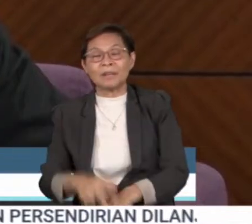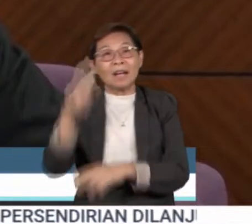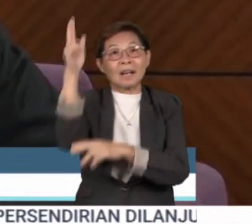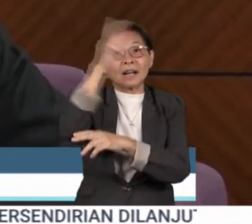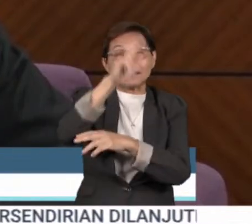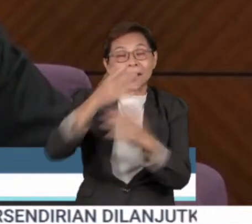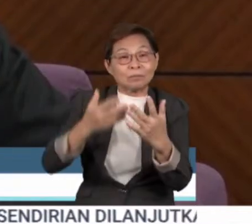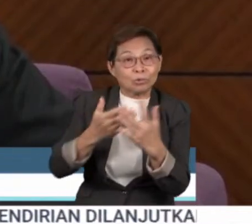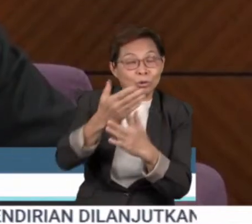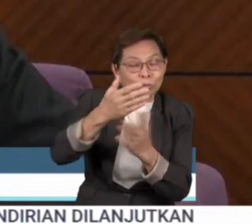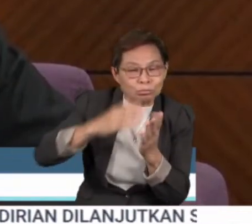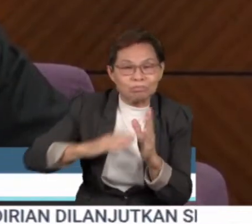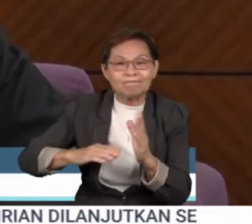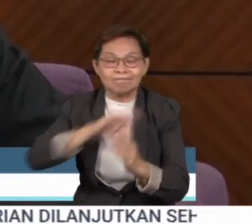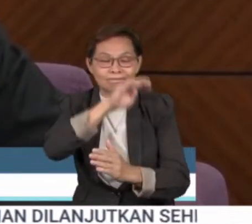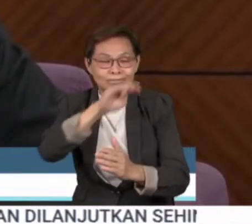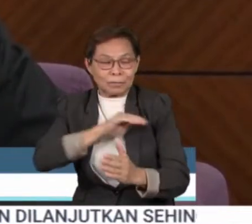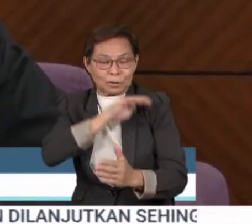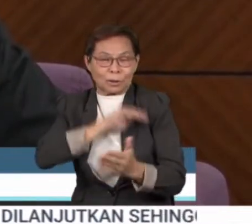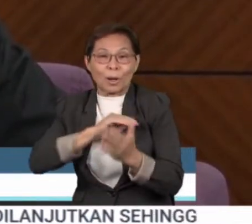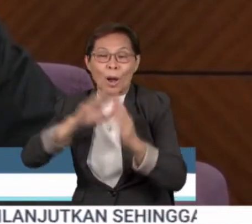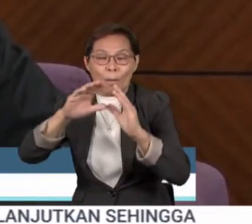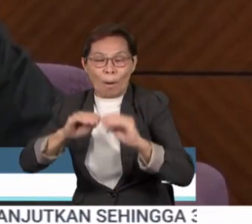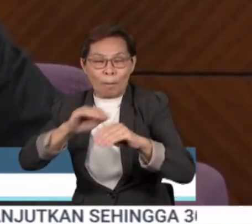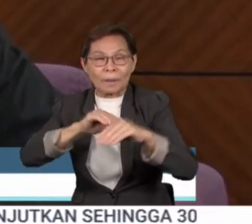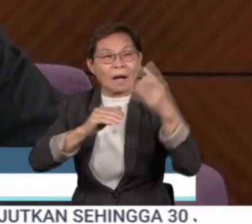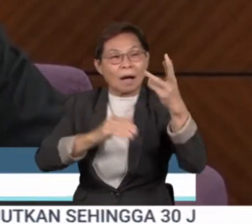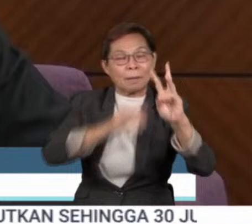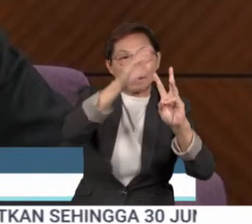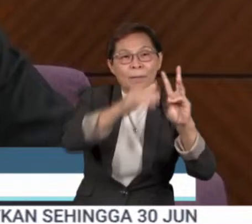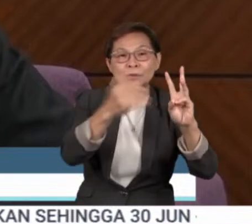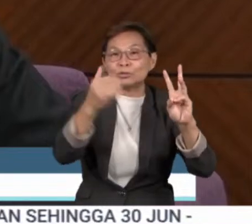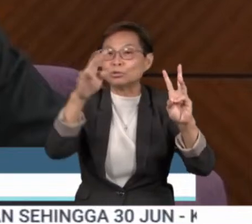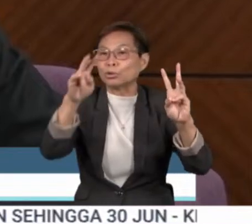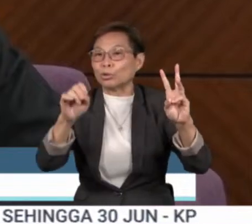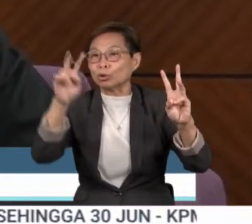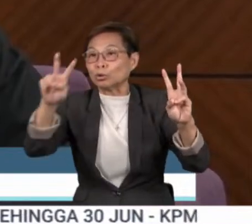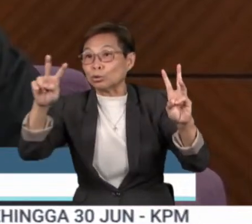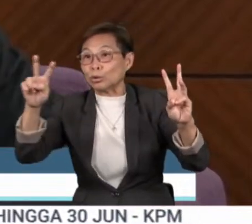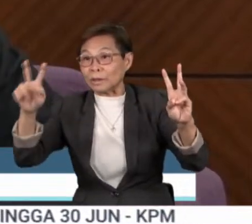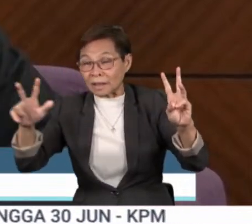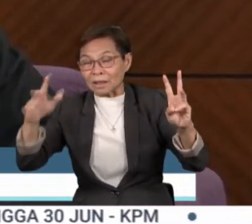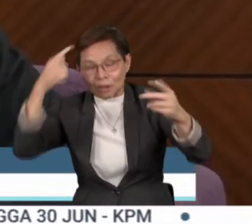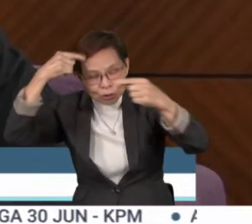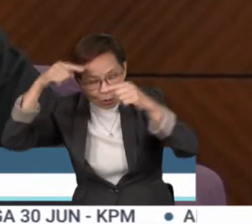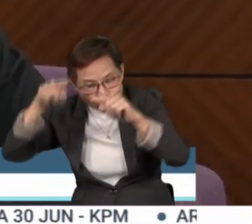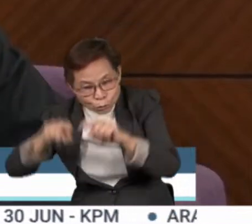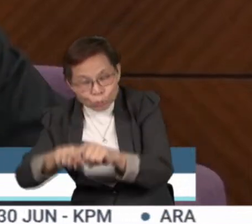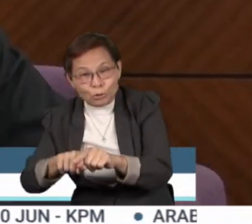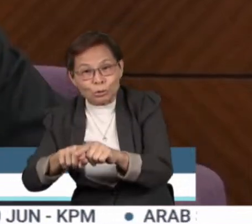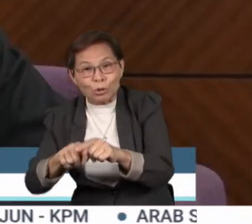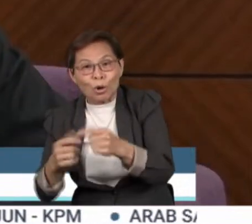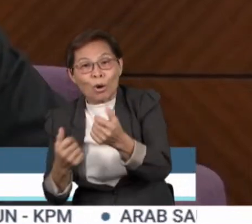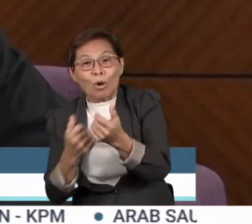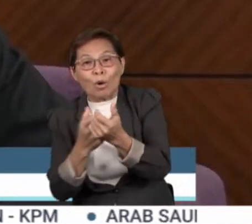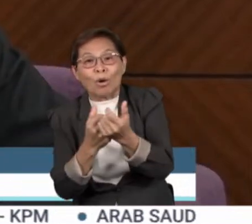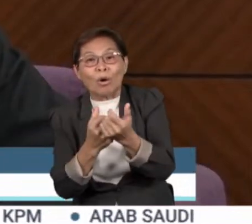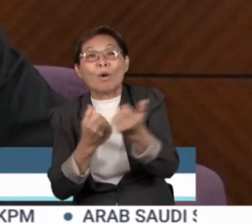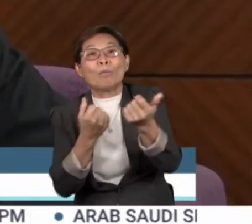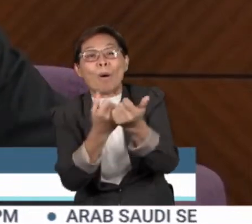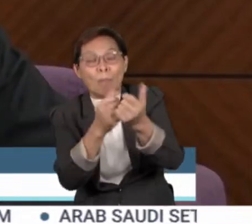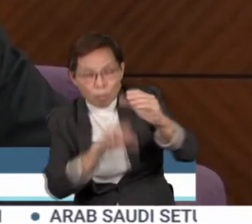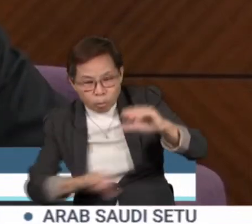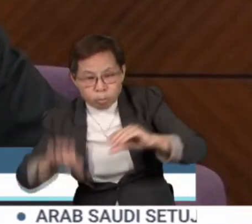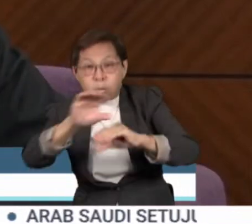Kerajaan menerusi mesyuarat Jemaah Menteri pada 16 Jun 2023 telah bersetuju untuk menampung kos subsidi